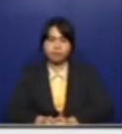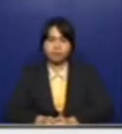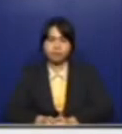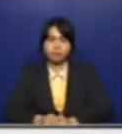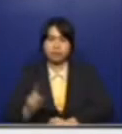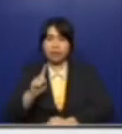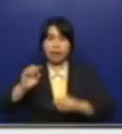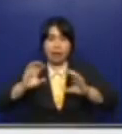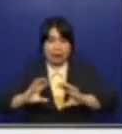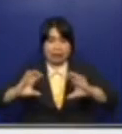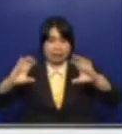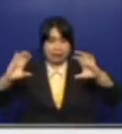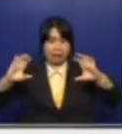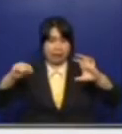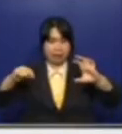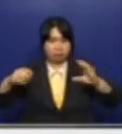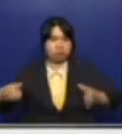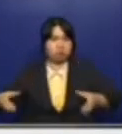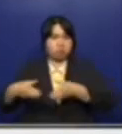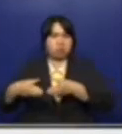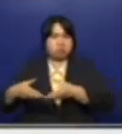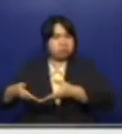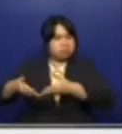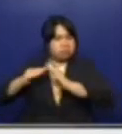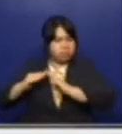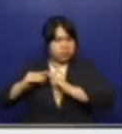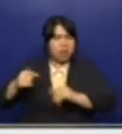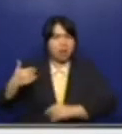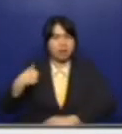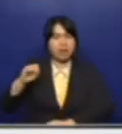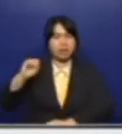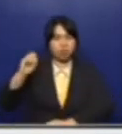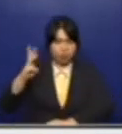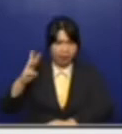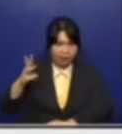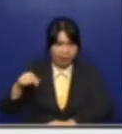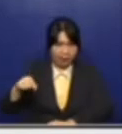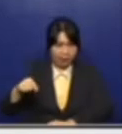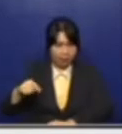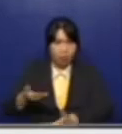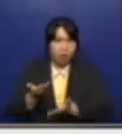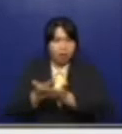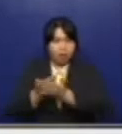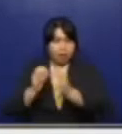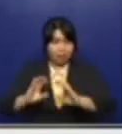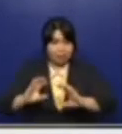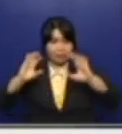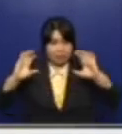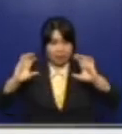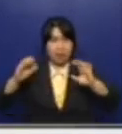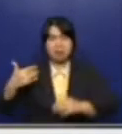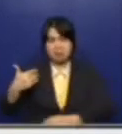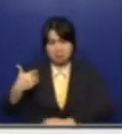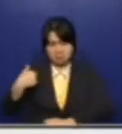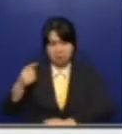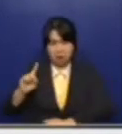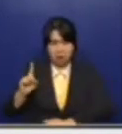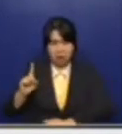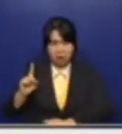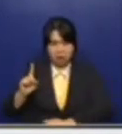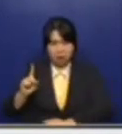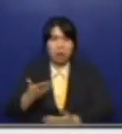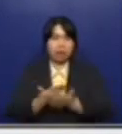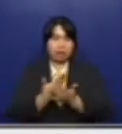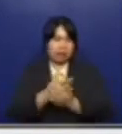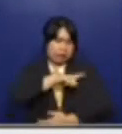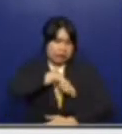าราชการขึ้นมางบสวัสดิการงบข้าราชการส่วนหนึ่งมีรายจ่ายประจ